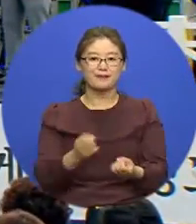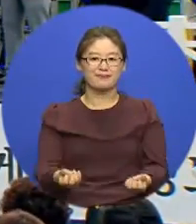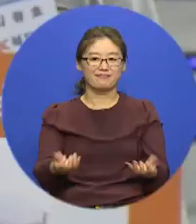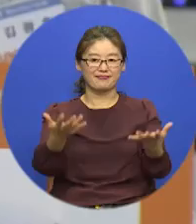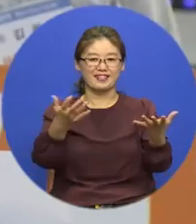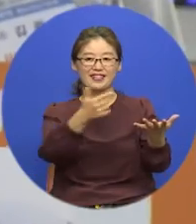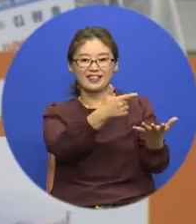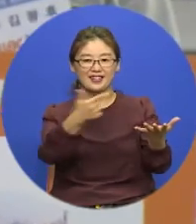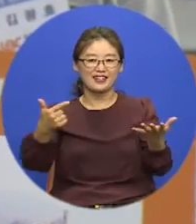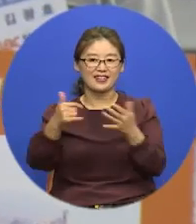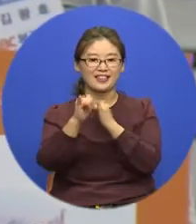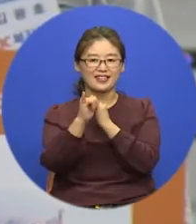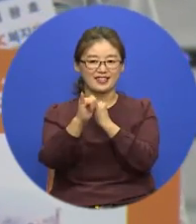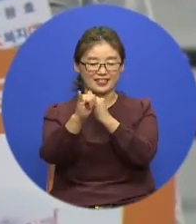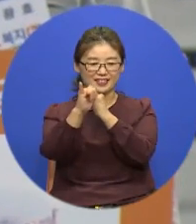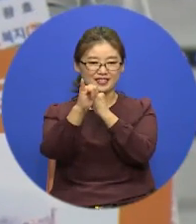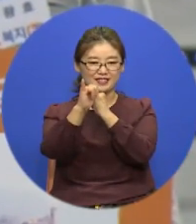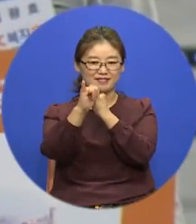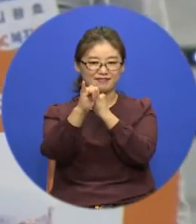대상